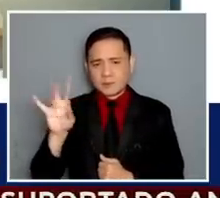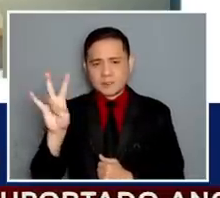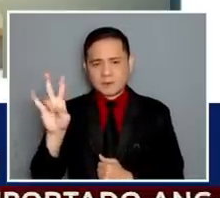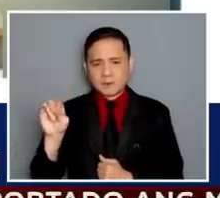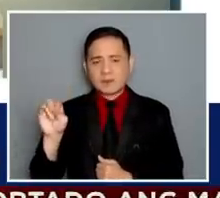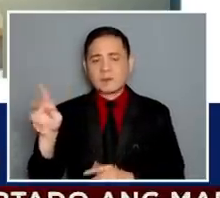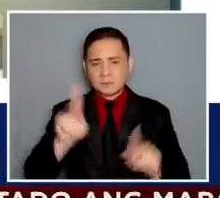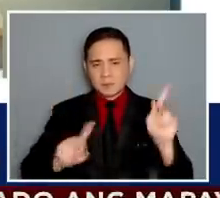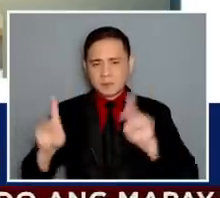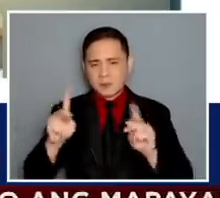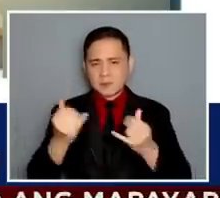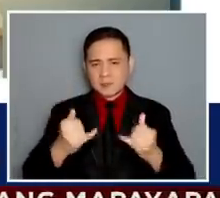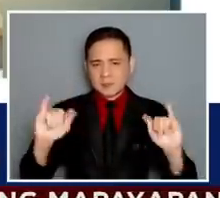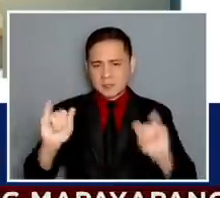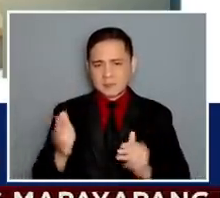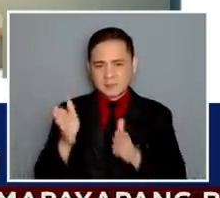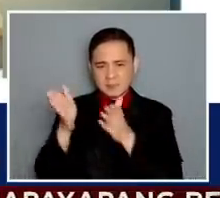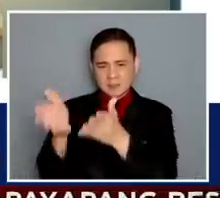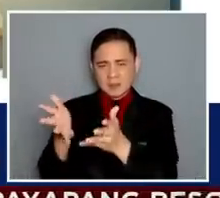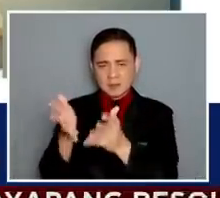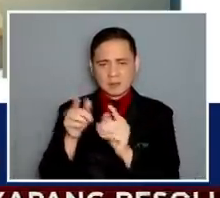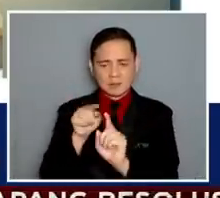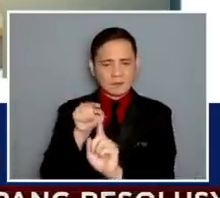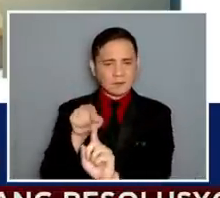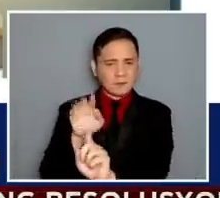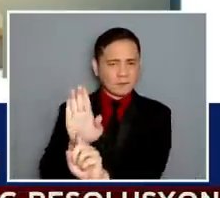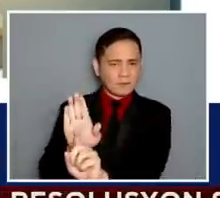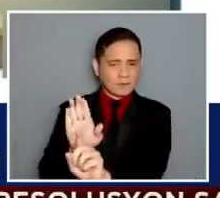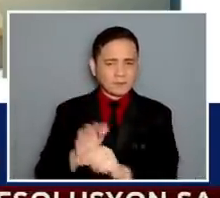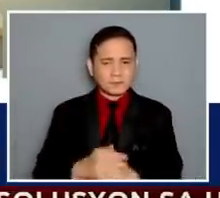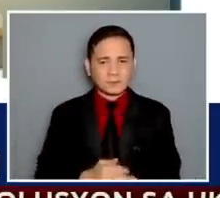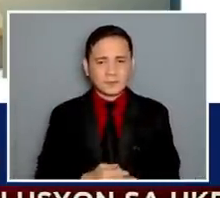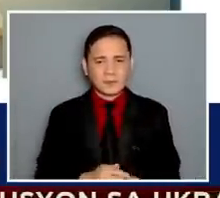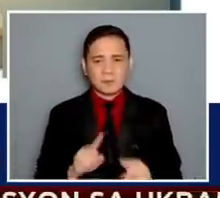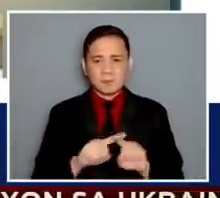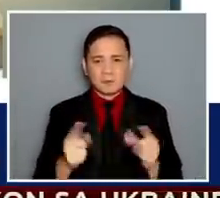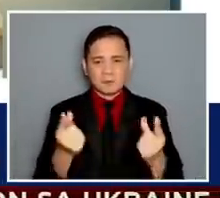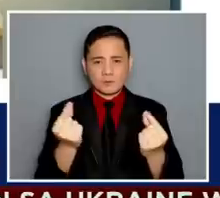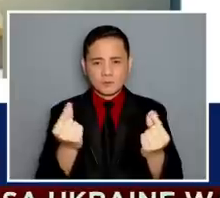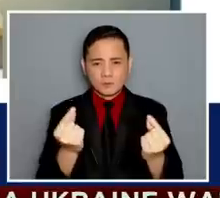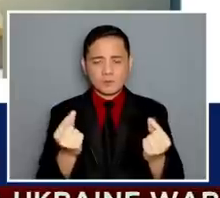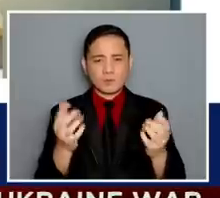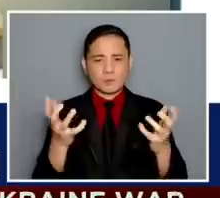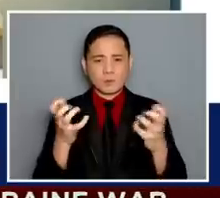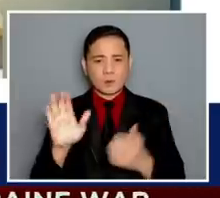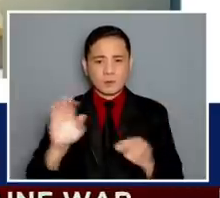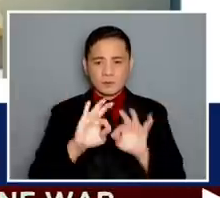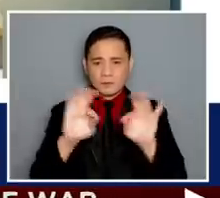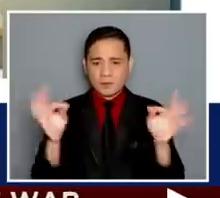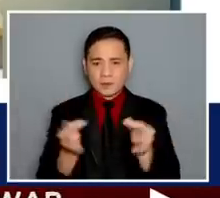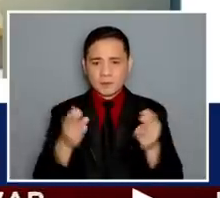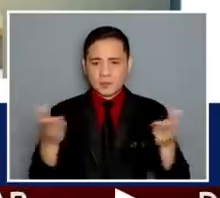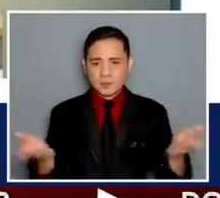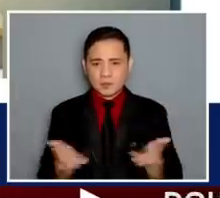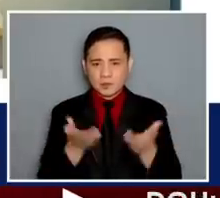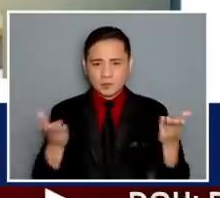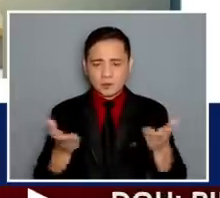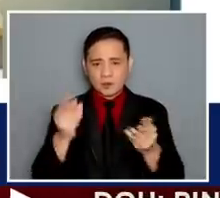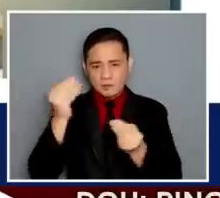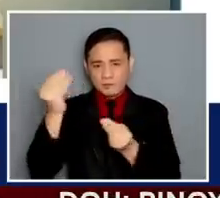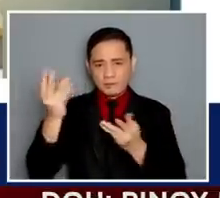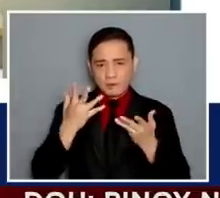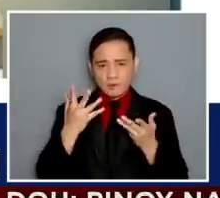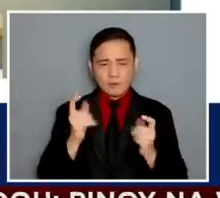Miyawadi. Mm-hmm. And what we'd like is for their families here to inform us right